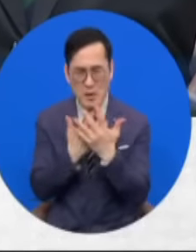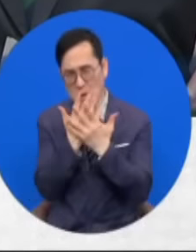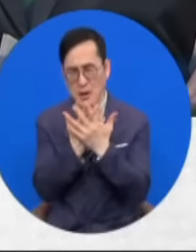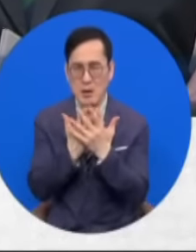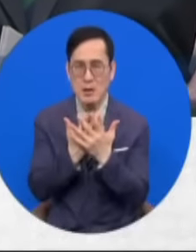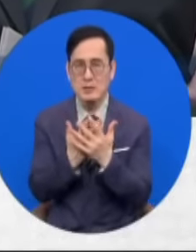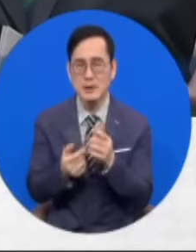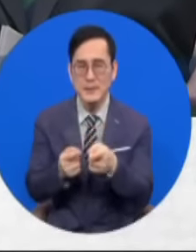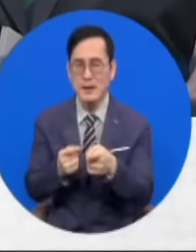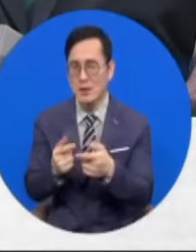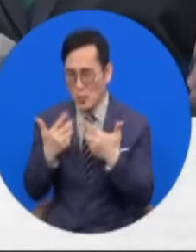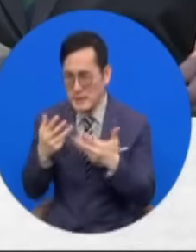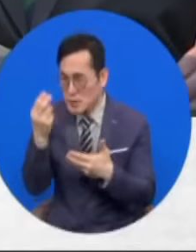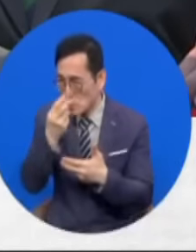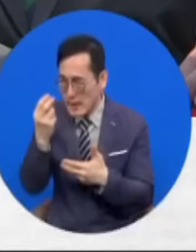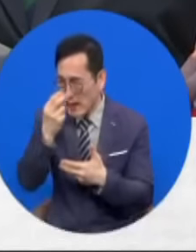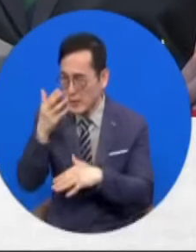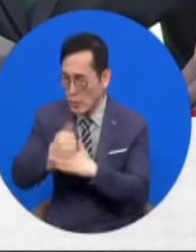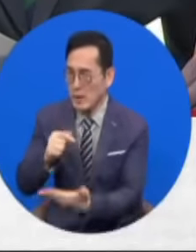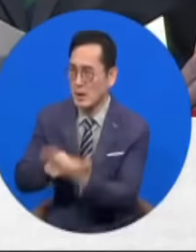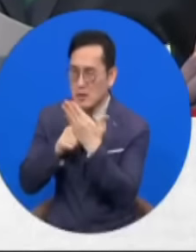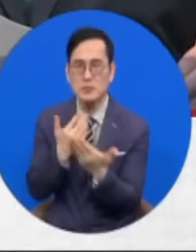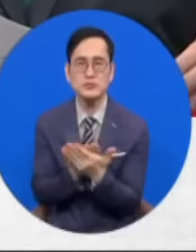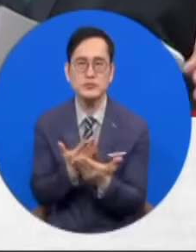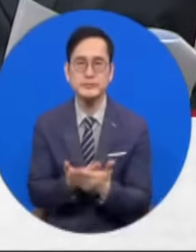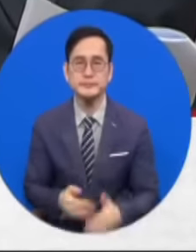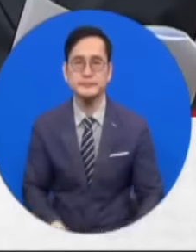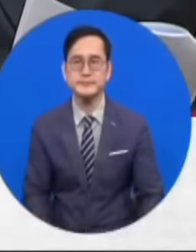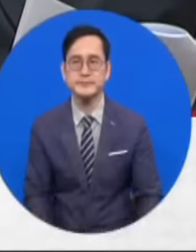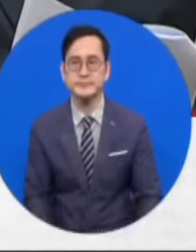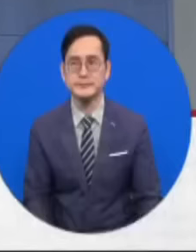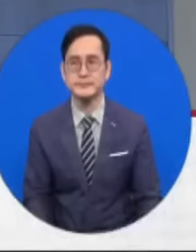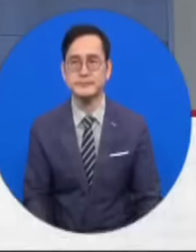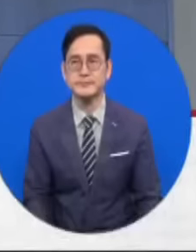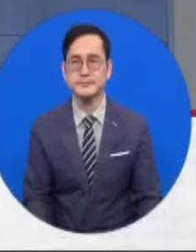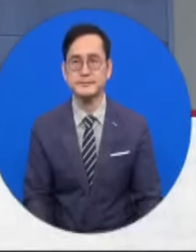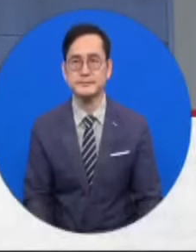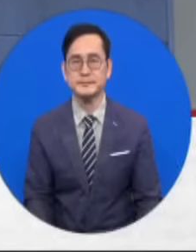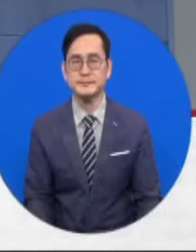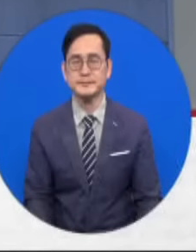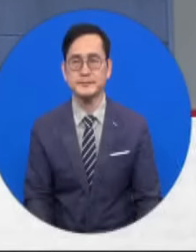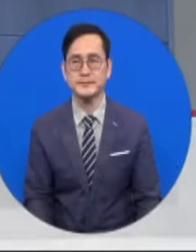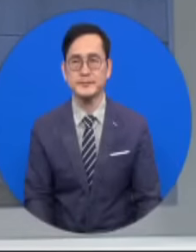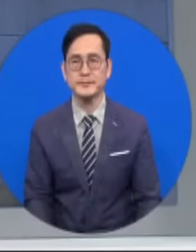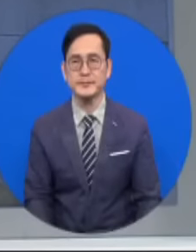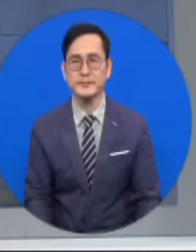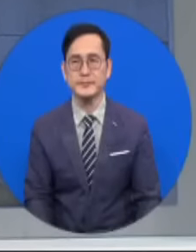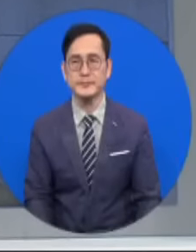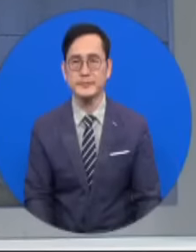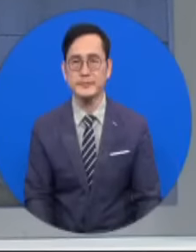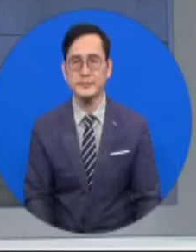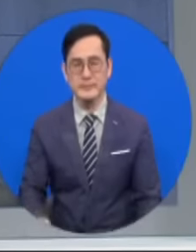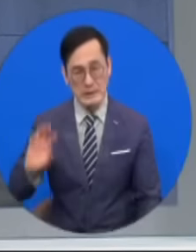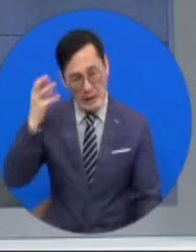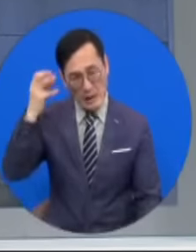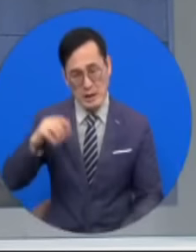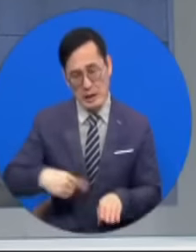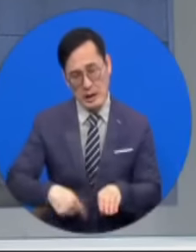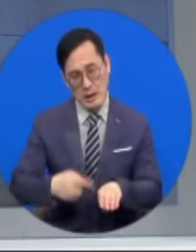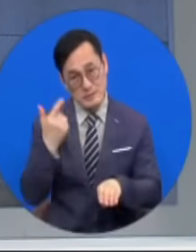발표들을 좀 빠르게 해 주십사라고 말씀드리고 싶습니다 관건은 이게 급발진이 아니면 어 운전 미숙이나